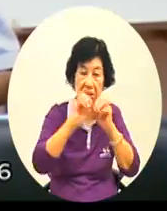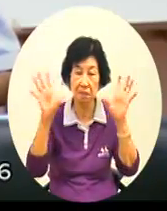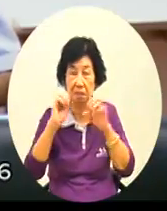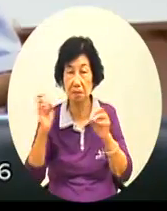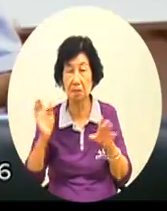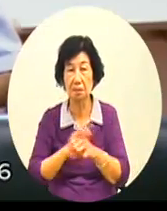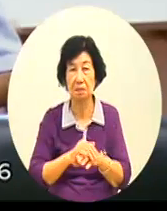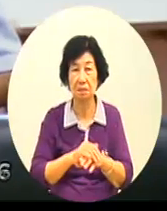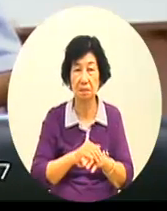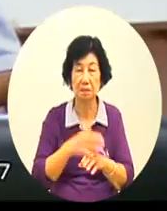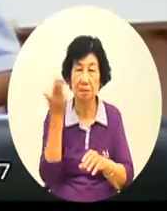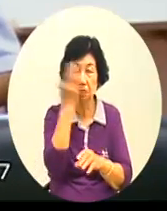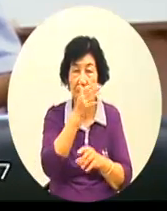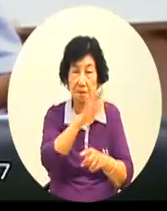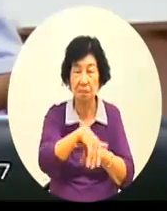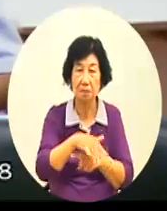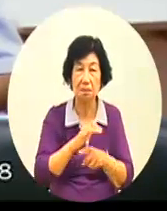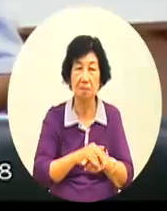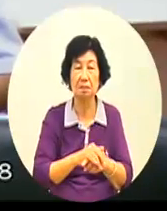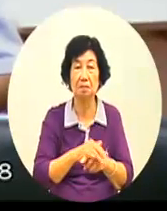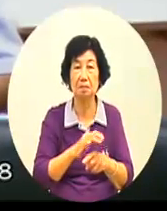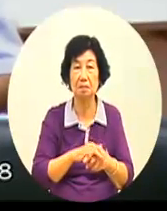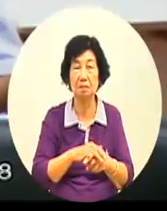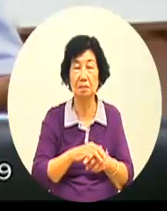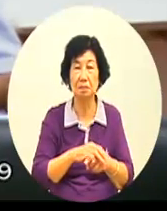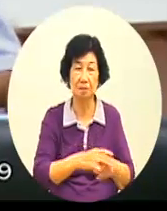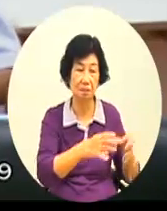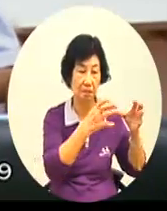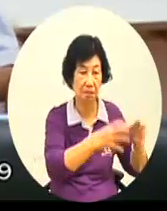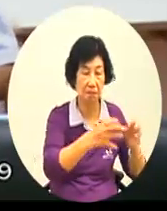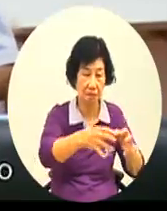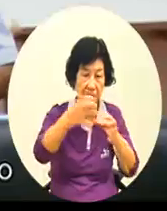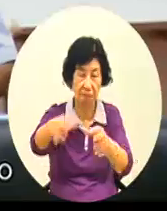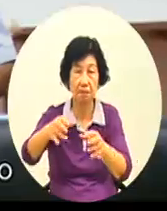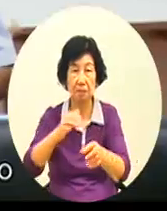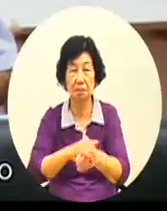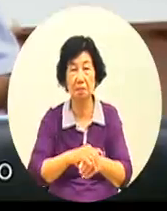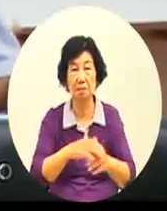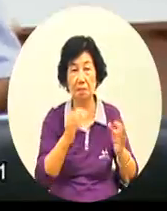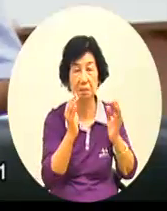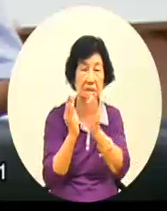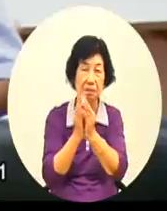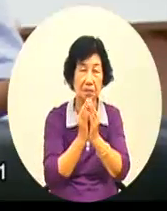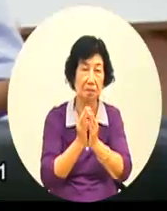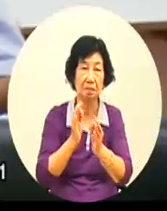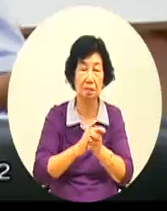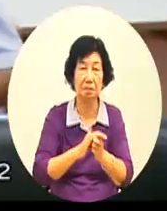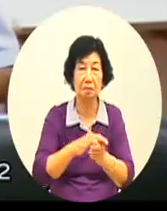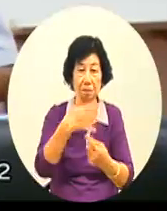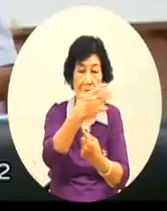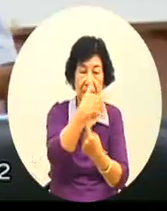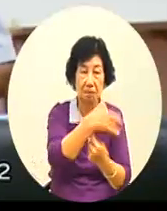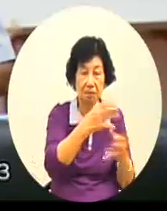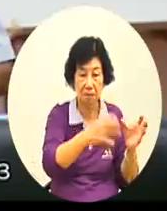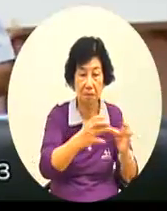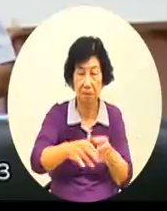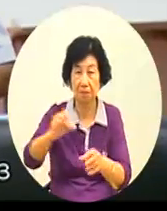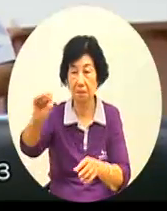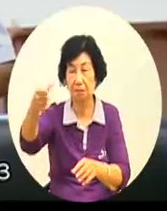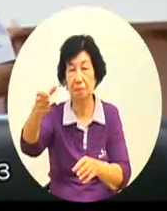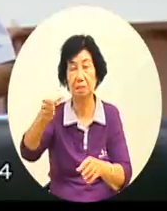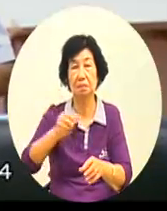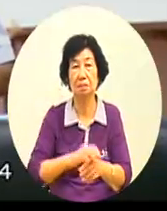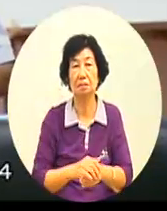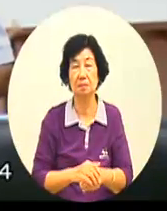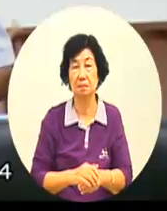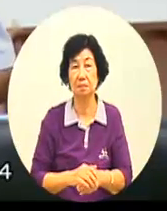浓绑到桃园，就算五百只好了，大概旗子